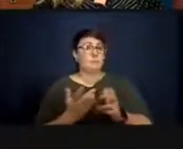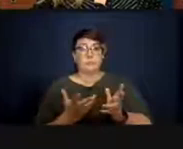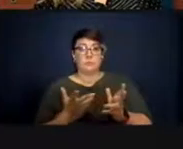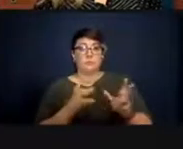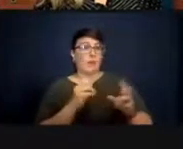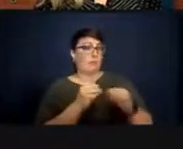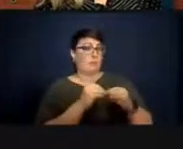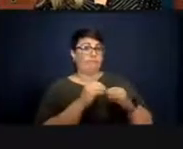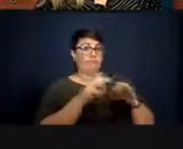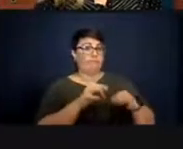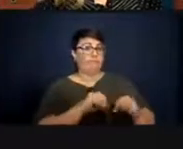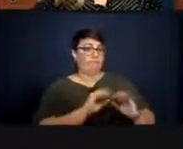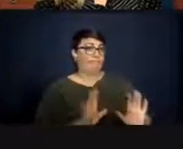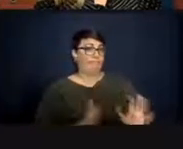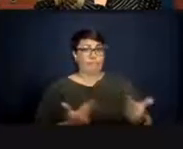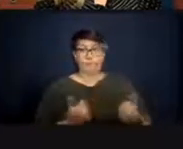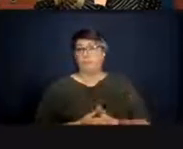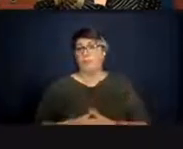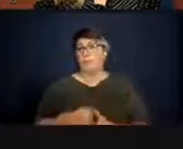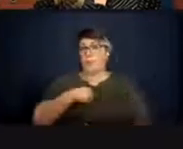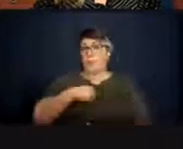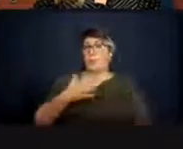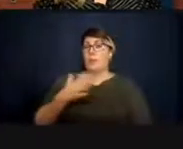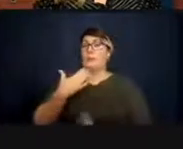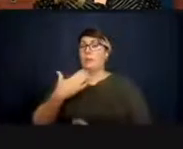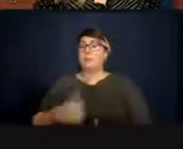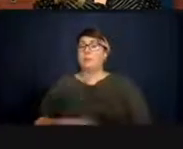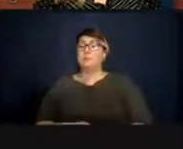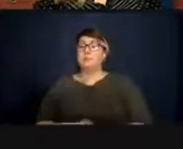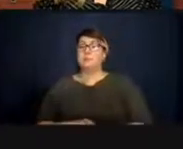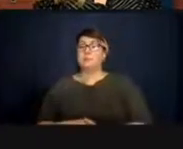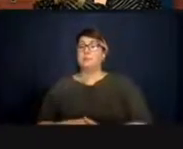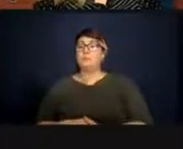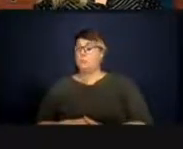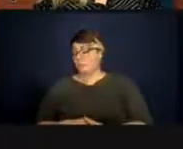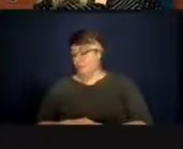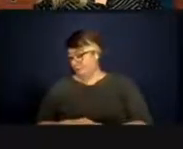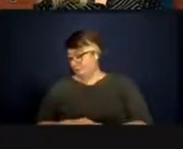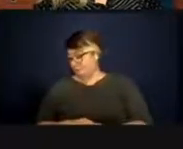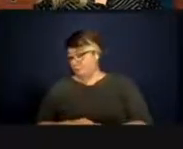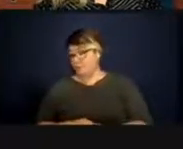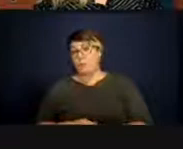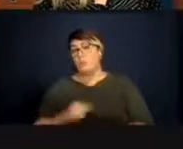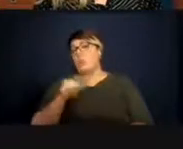nitaka kuelezea hilo. Asante. Asante sana.